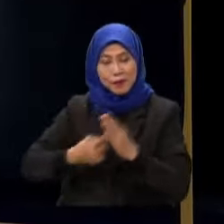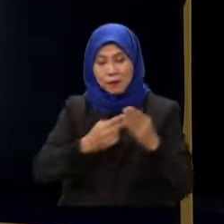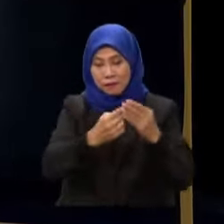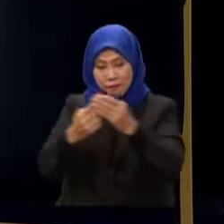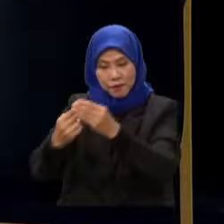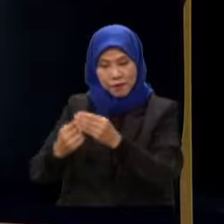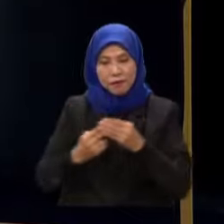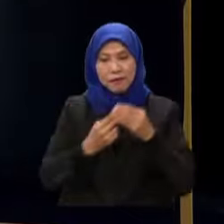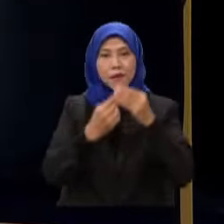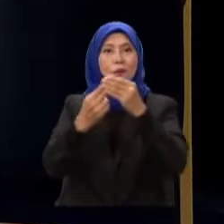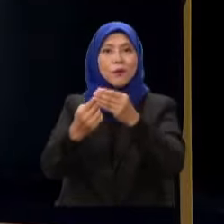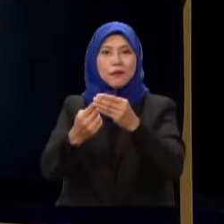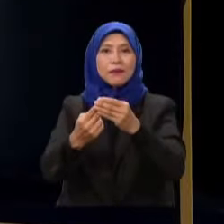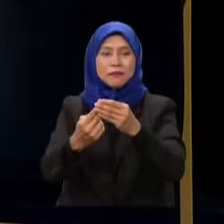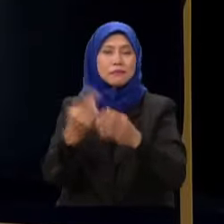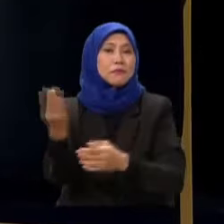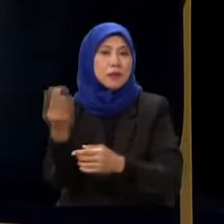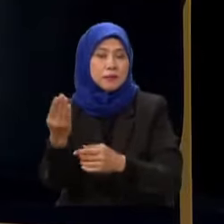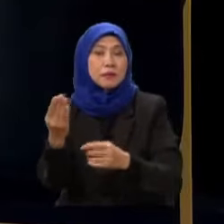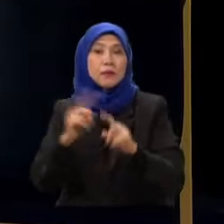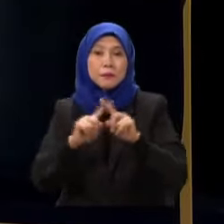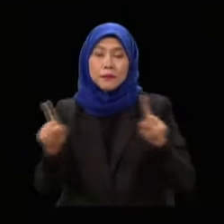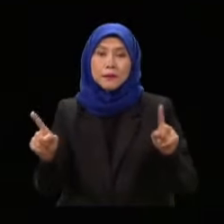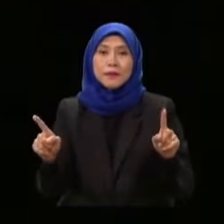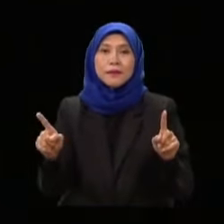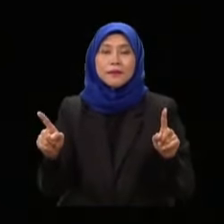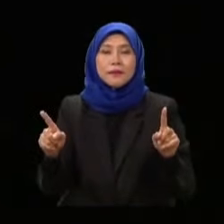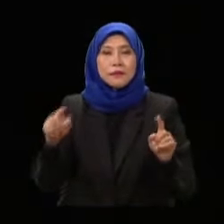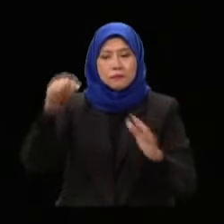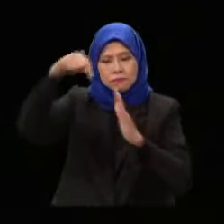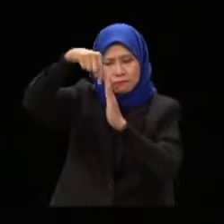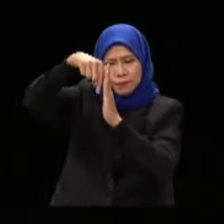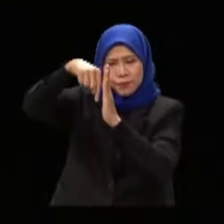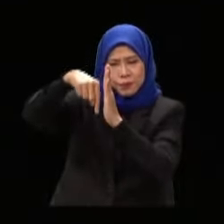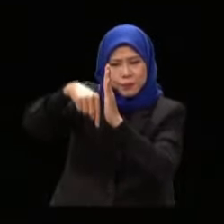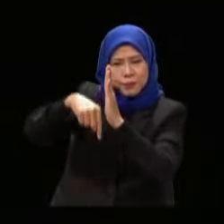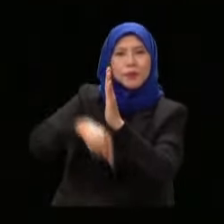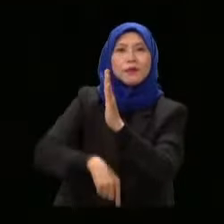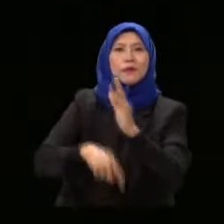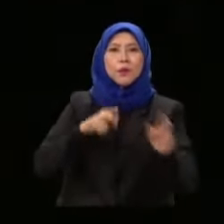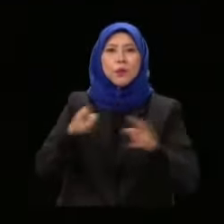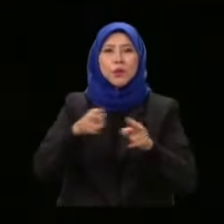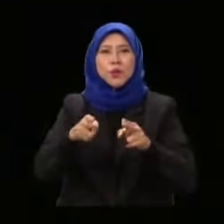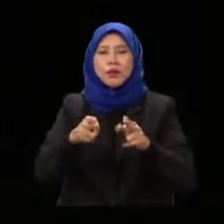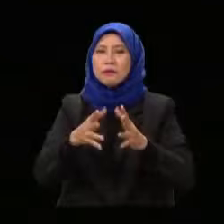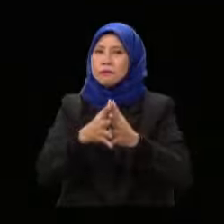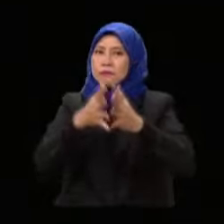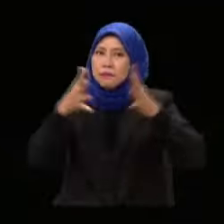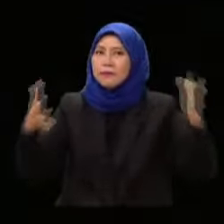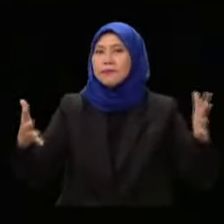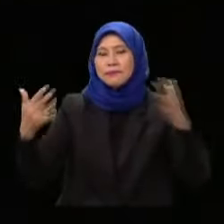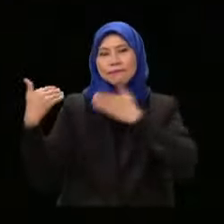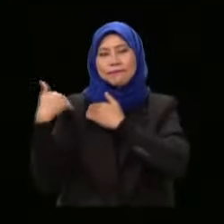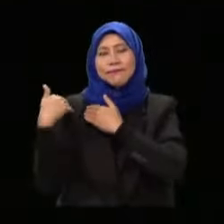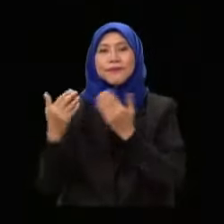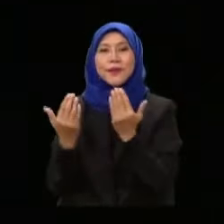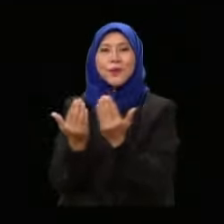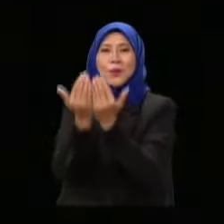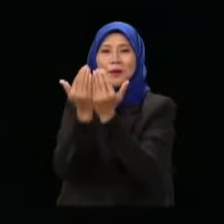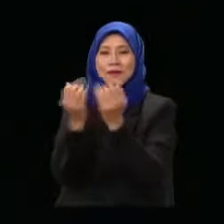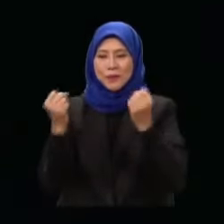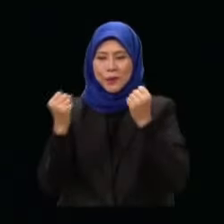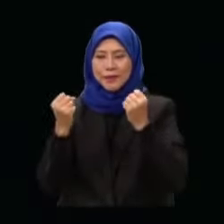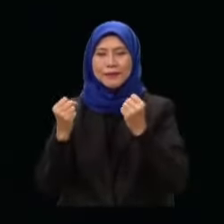keduanya kedengarannya Mungkin suatu yang sangat nominal biasa tetapi bila kita menelusuri ke dalam sebenarnya urusannya sekrup besar karena banyak sekali Saya doakan